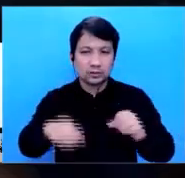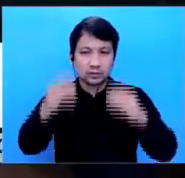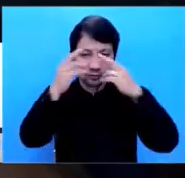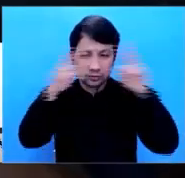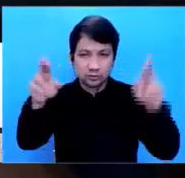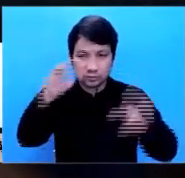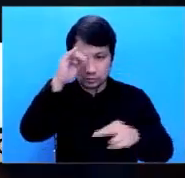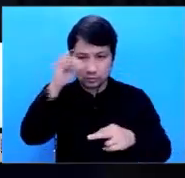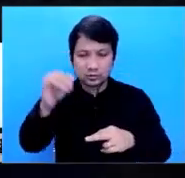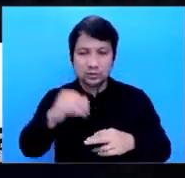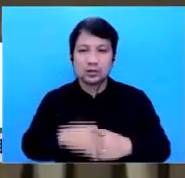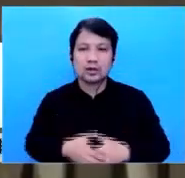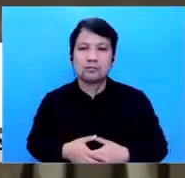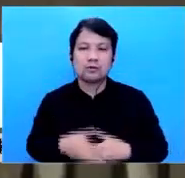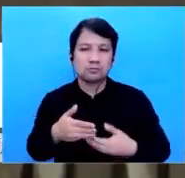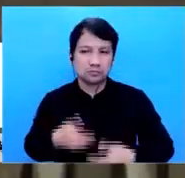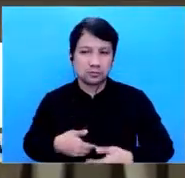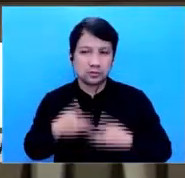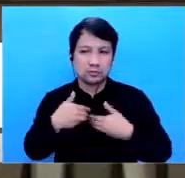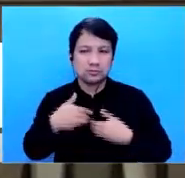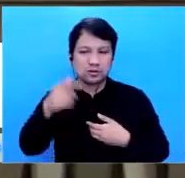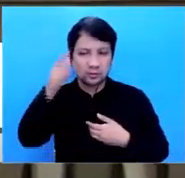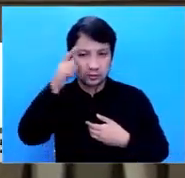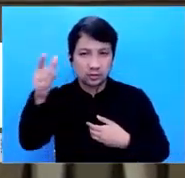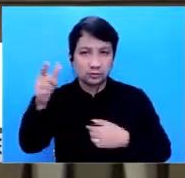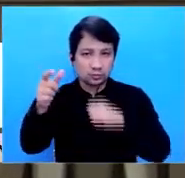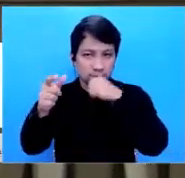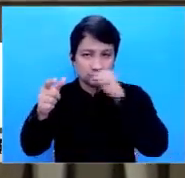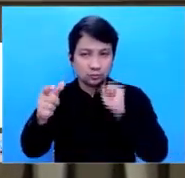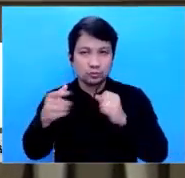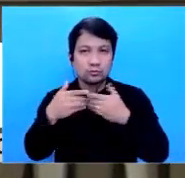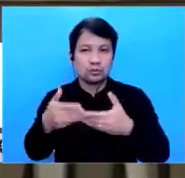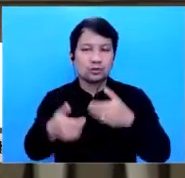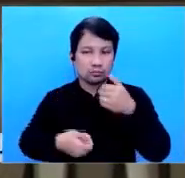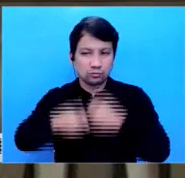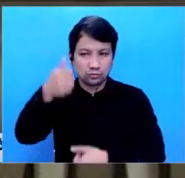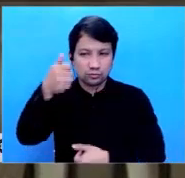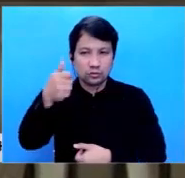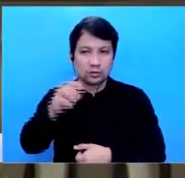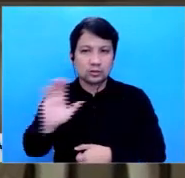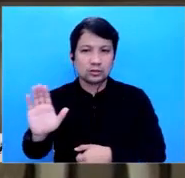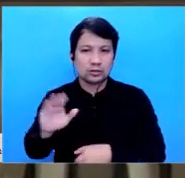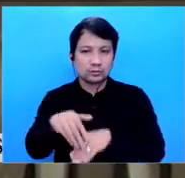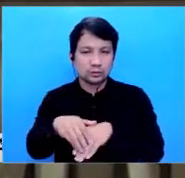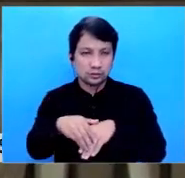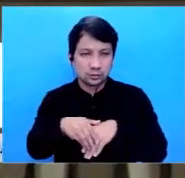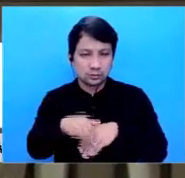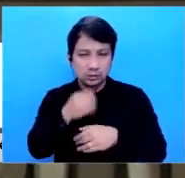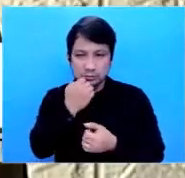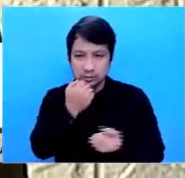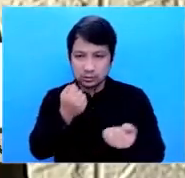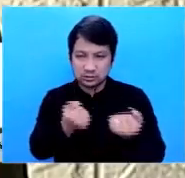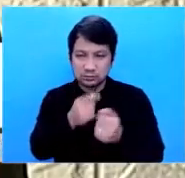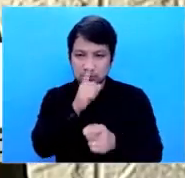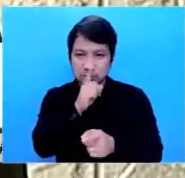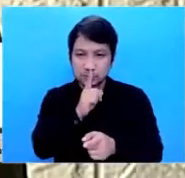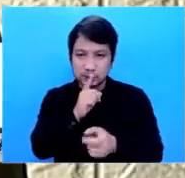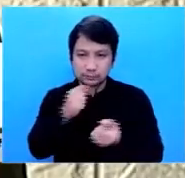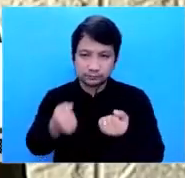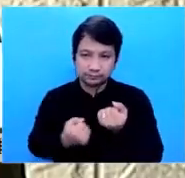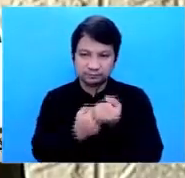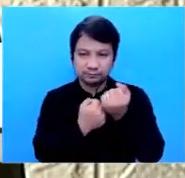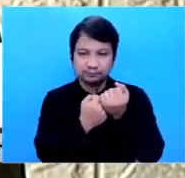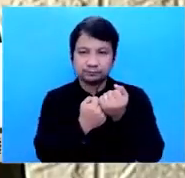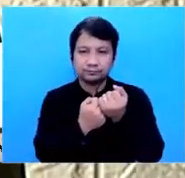Moreno, kumpiyansa rin daw sa Lacson at Soto na ipapanalo sila ng kanilang silent supporters. Every time when we go out to